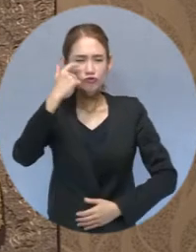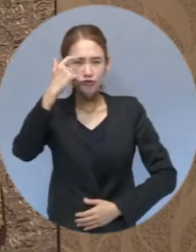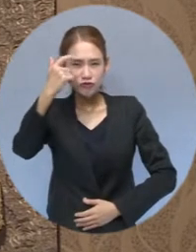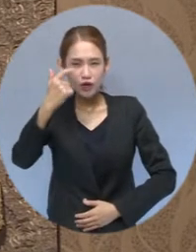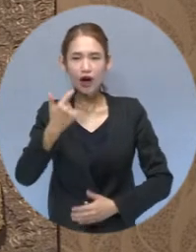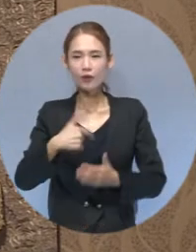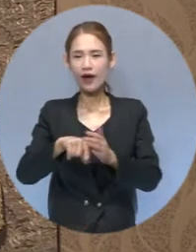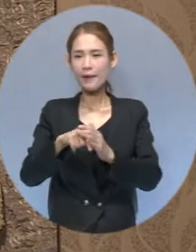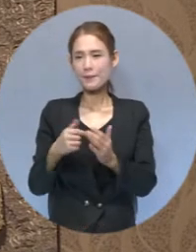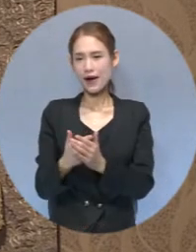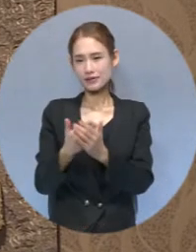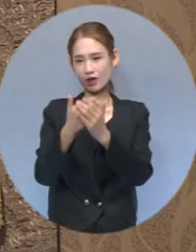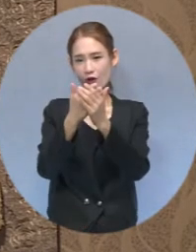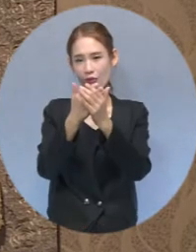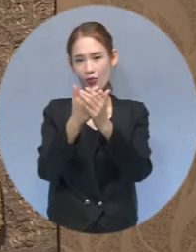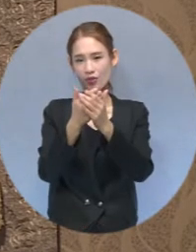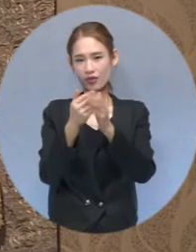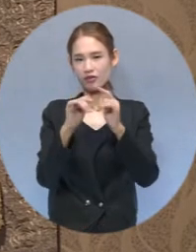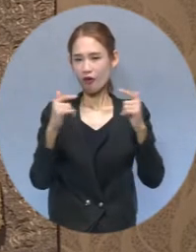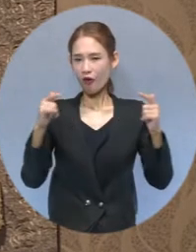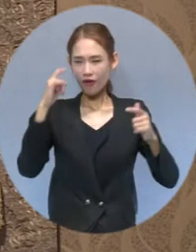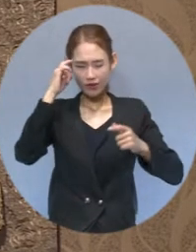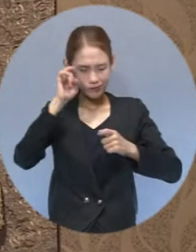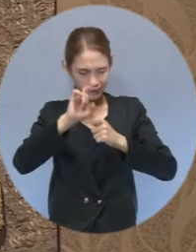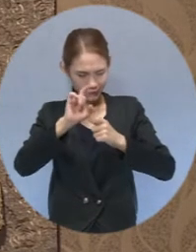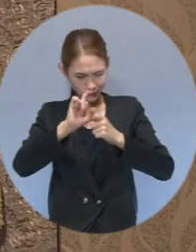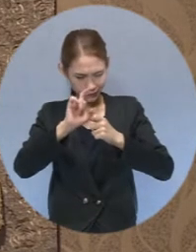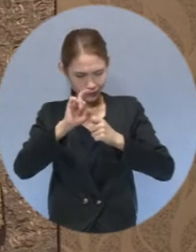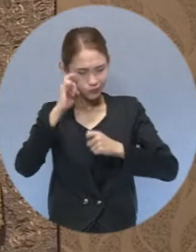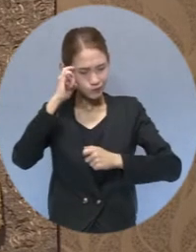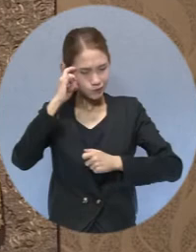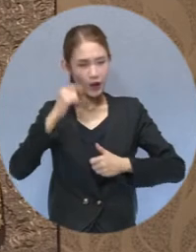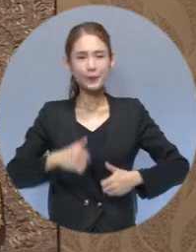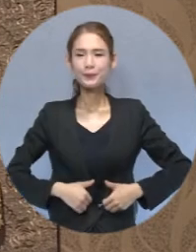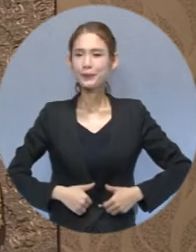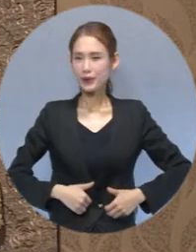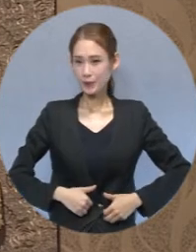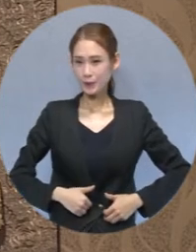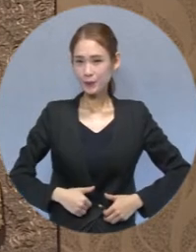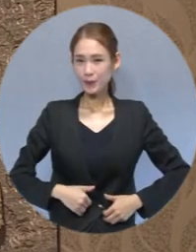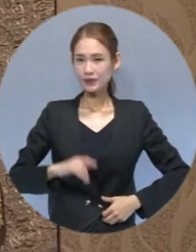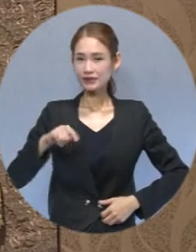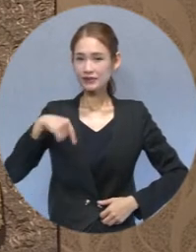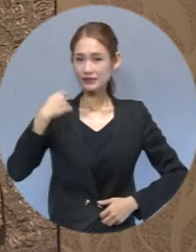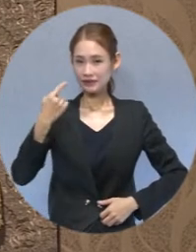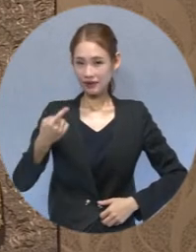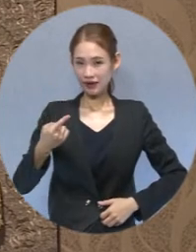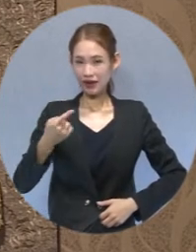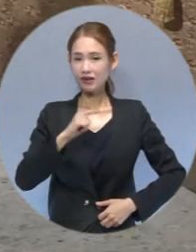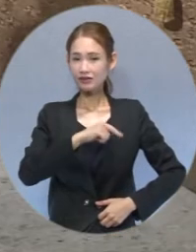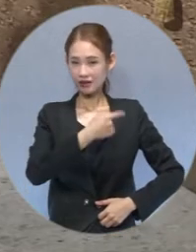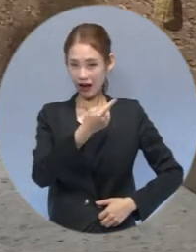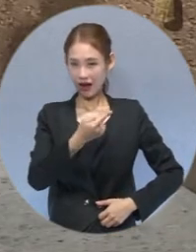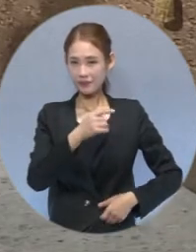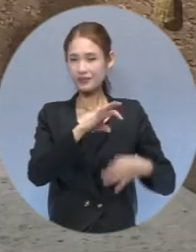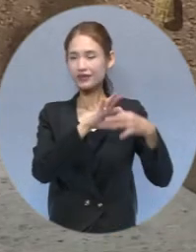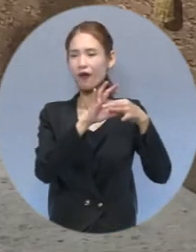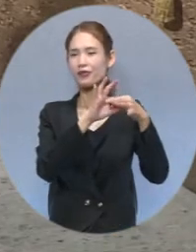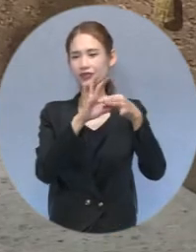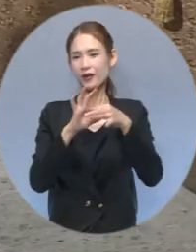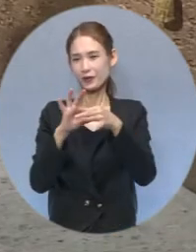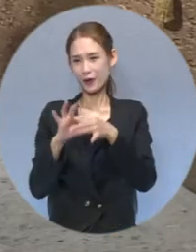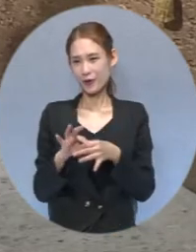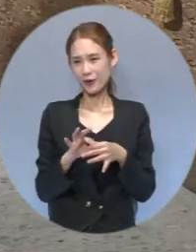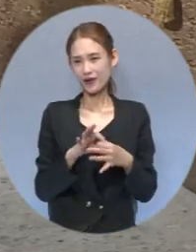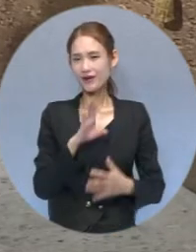가지를 고려해야 되다 보니까 네. 특정해서 하다 보면 그 다음 또 이런 현안들이 나오고 있습니다. 이게 다 또 연계성이 있다